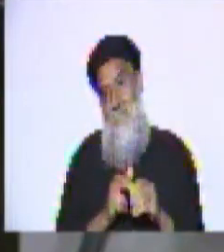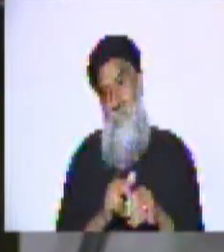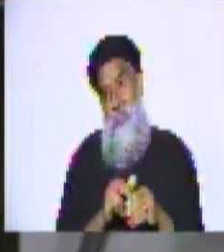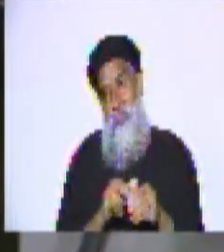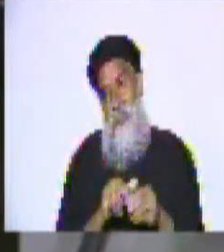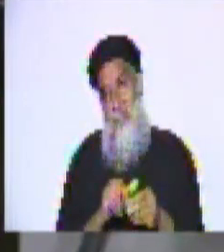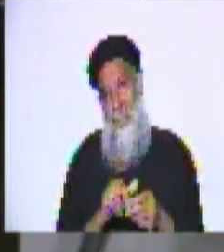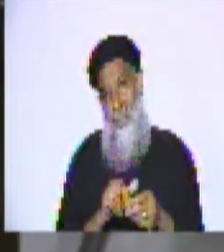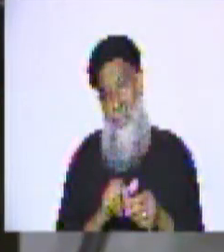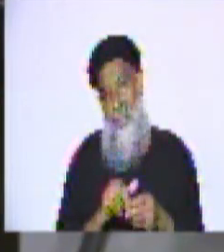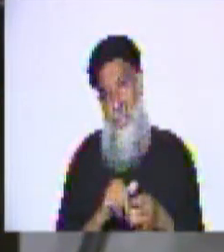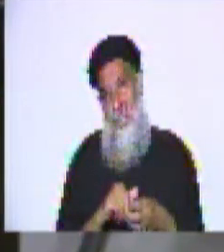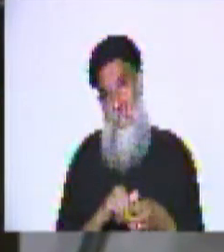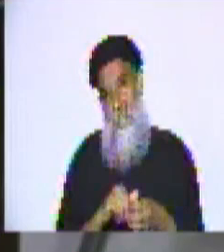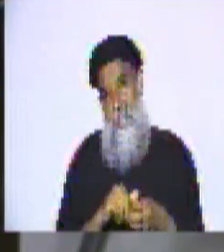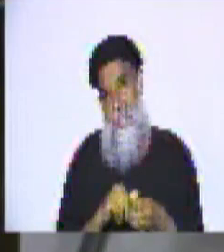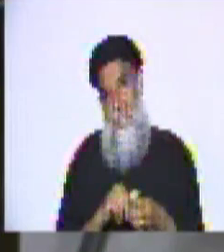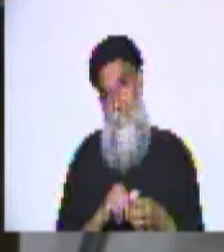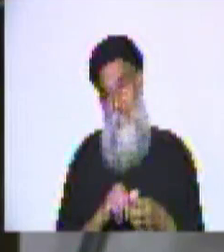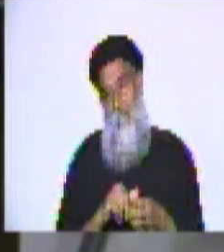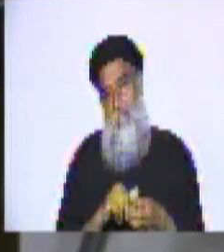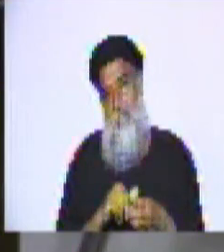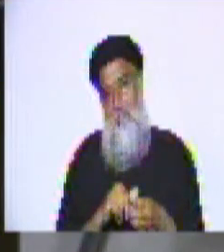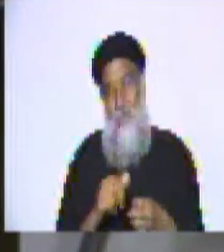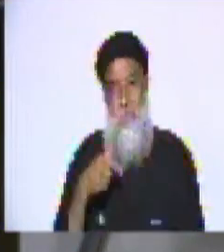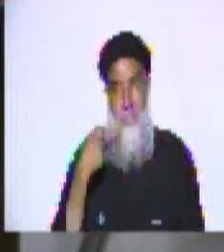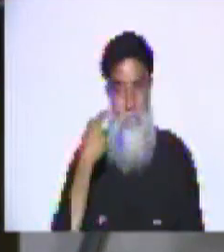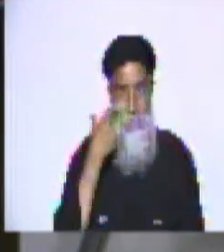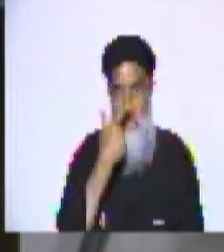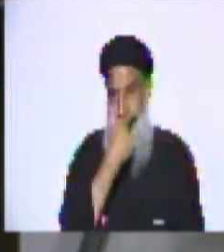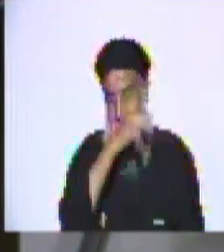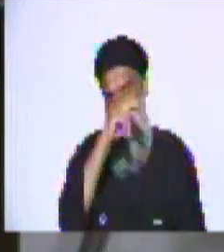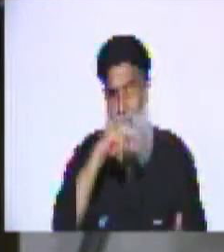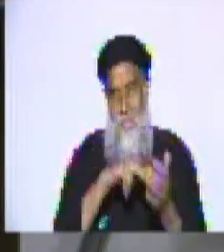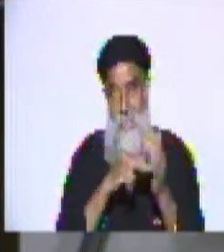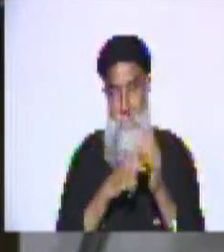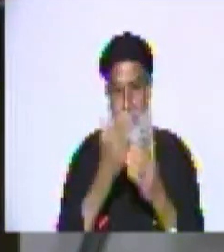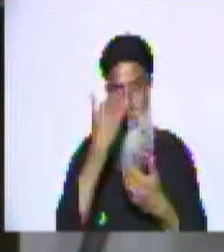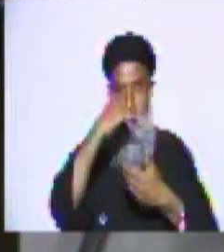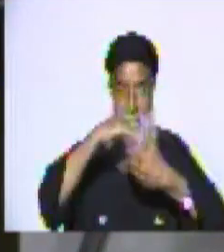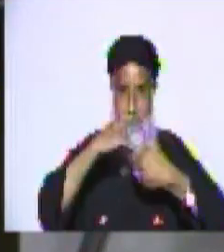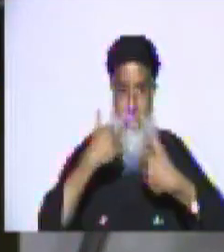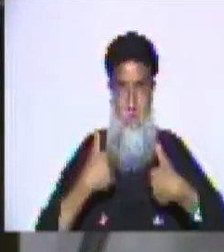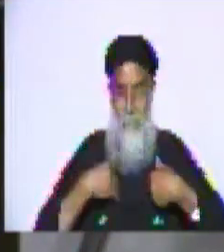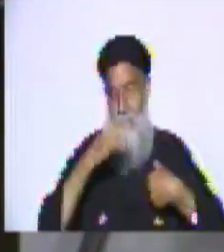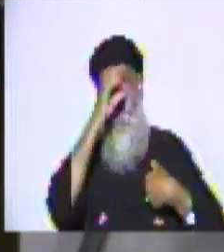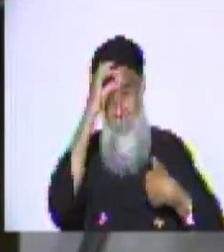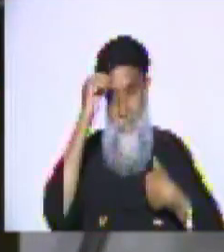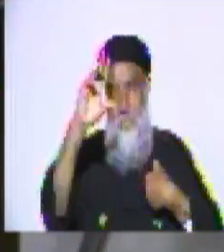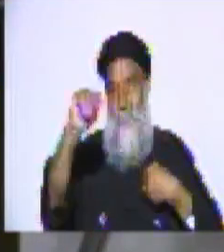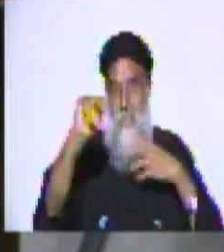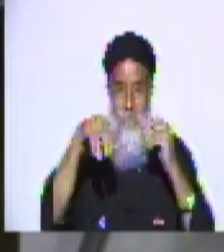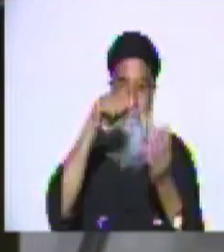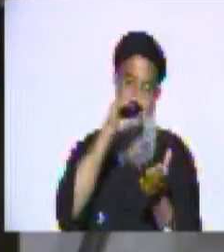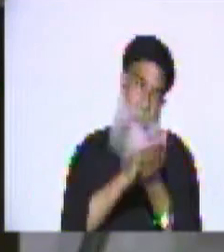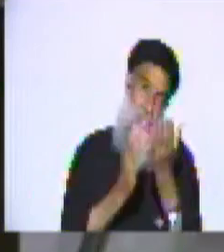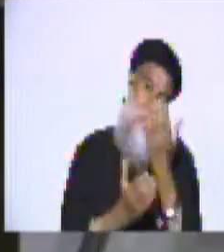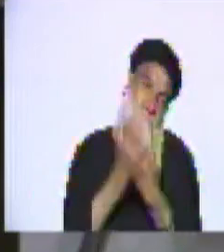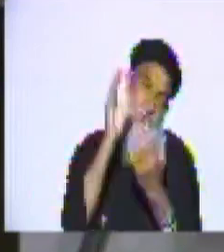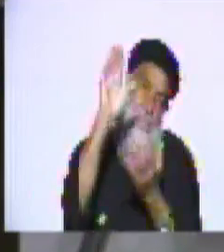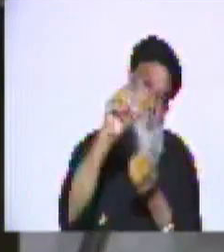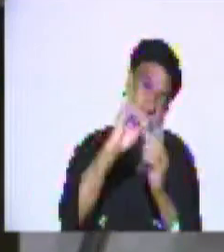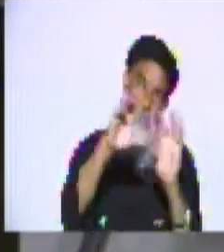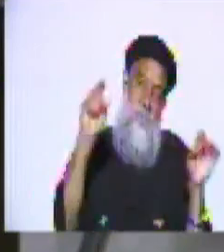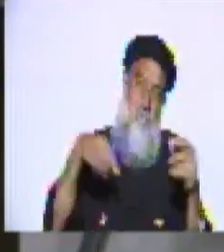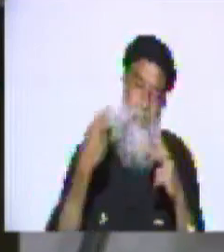أنا أقول أنا بعمل إيه عشان الناس يستفيدوا يعملوا زيي يعني. فدي